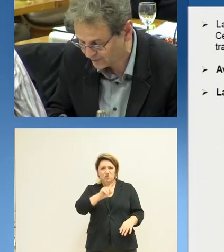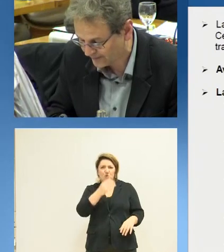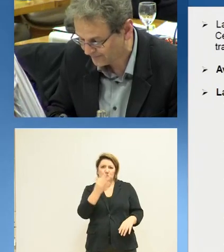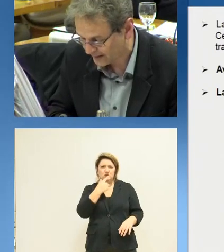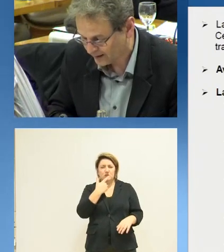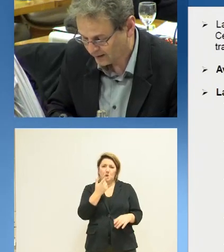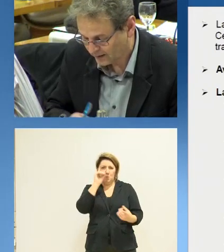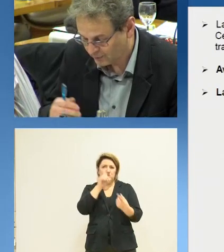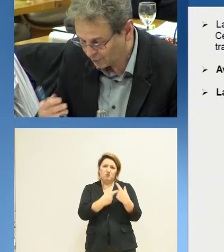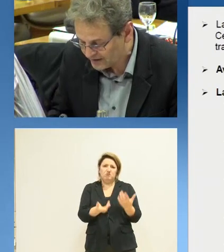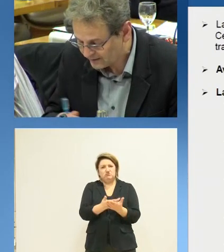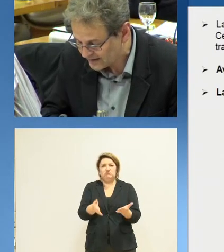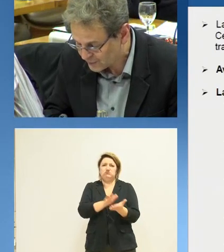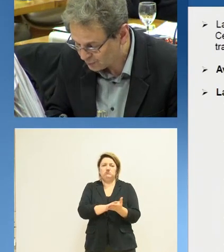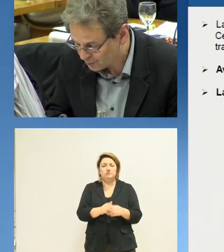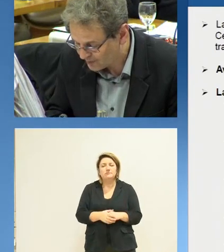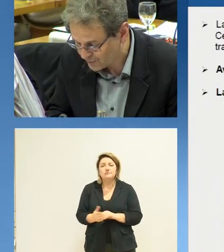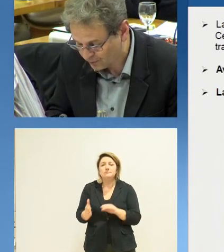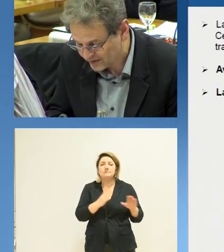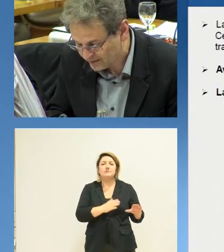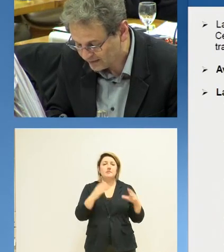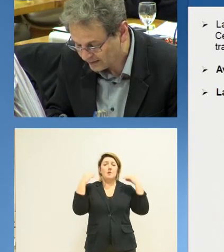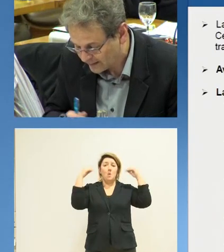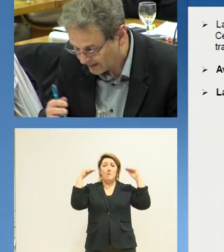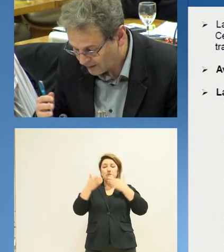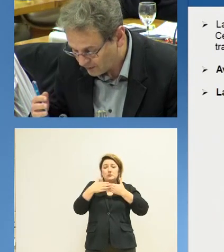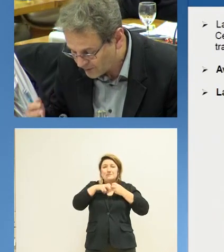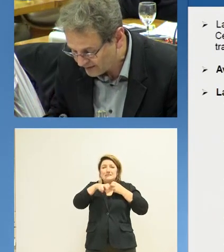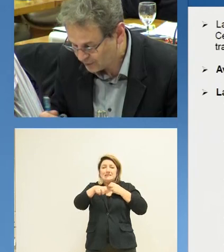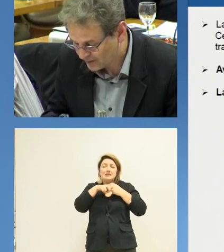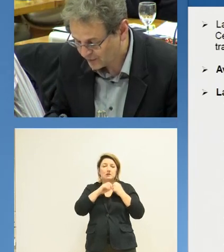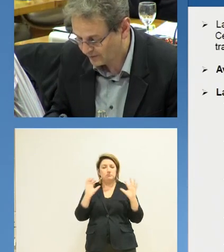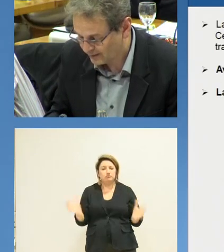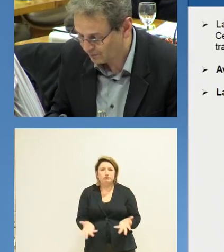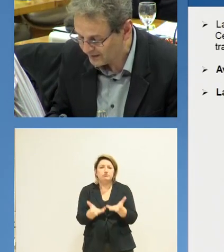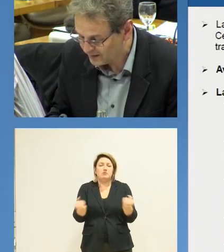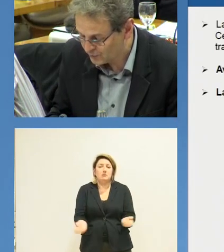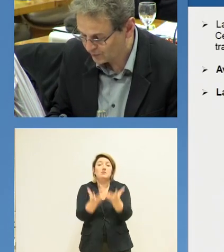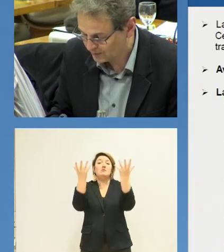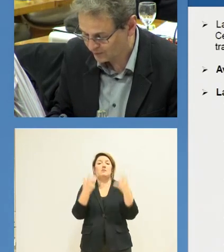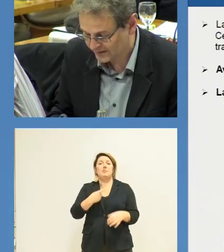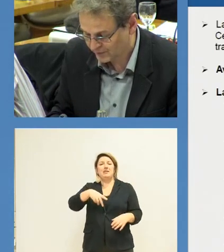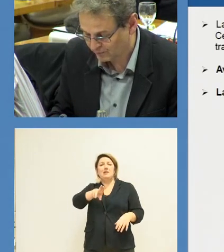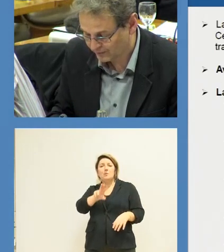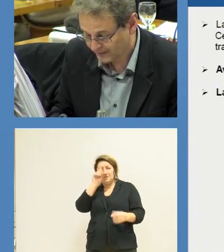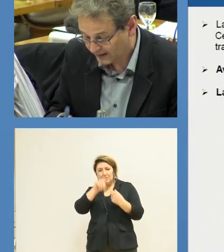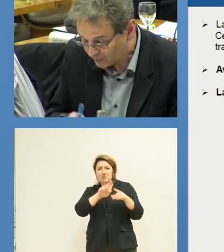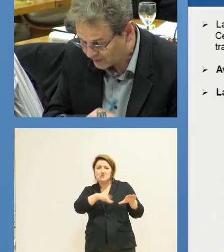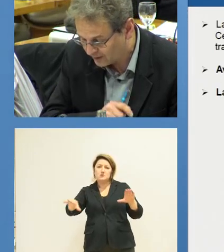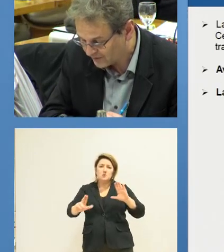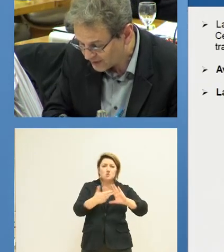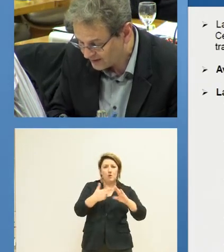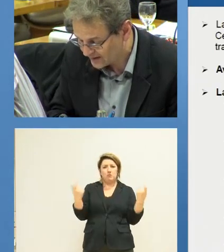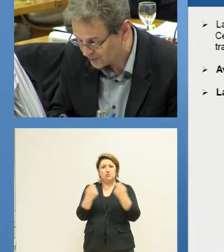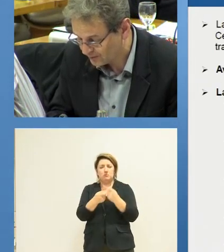l'objectif une redynamisation du commerce de proximité une articulation avec le eu sur les normes de stationnement et